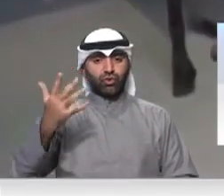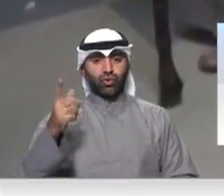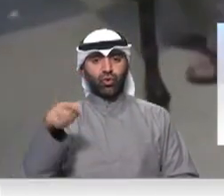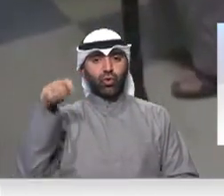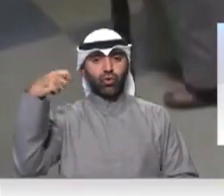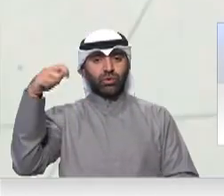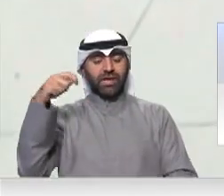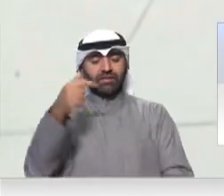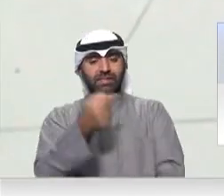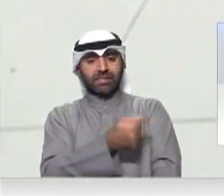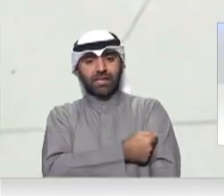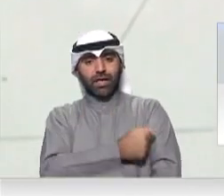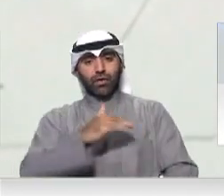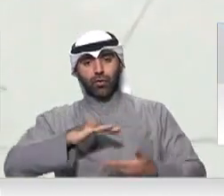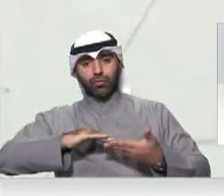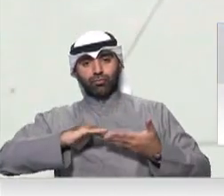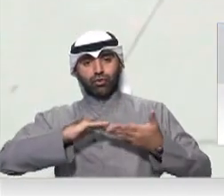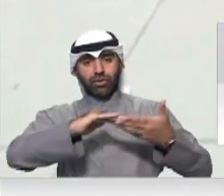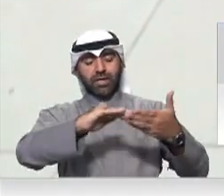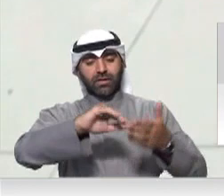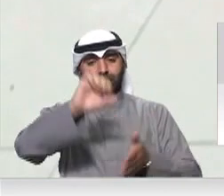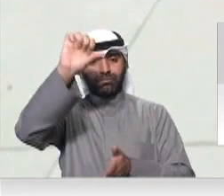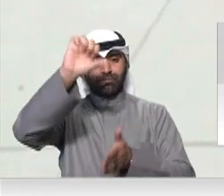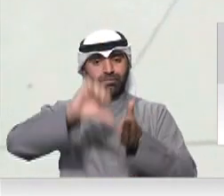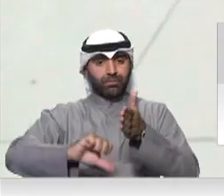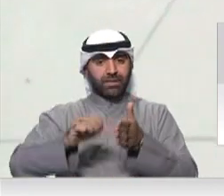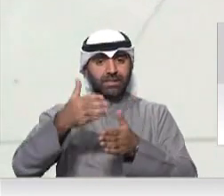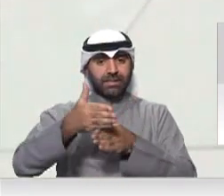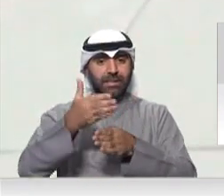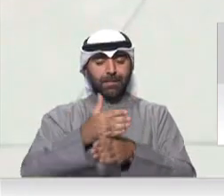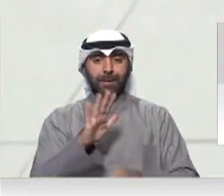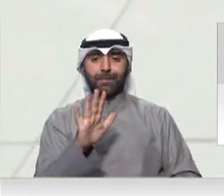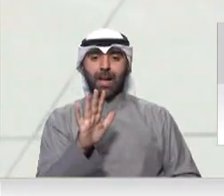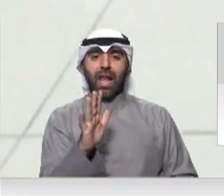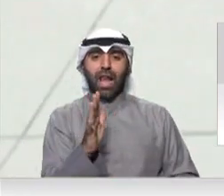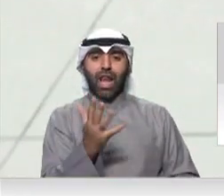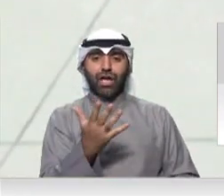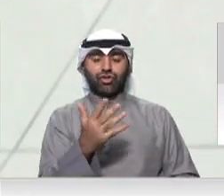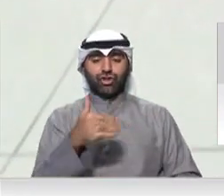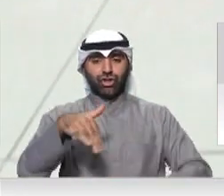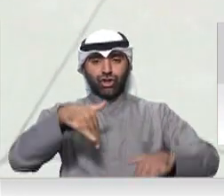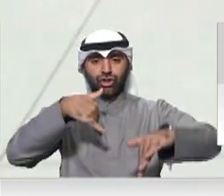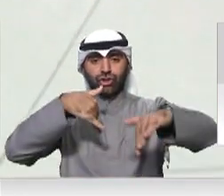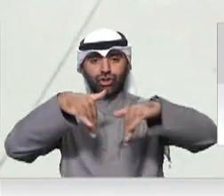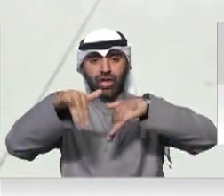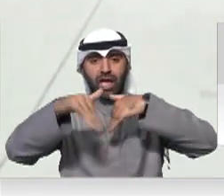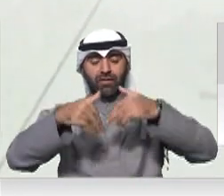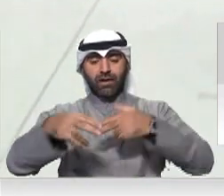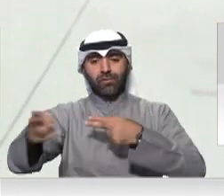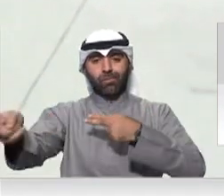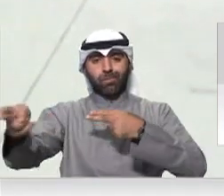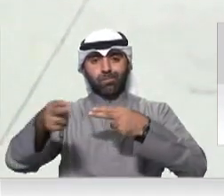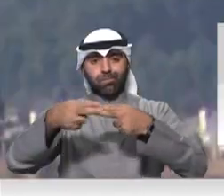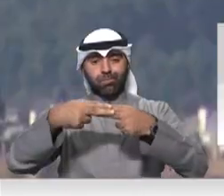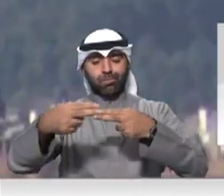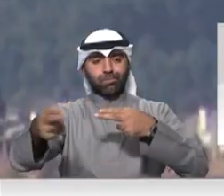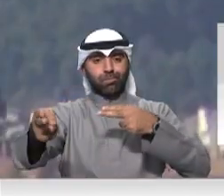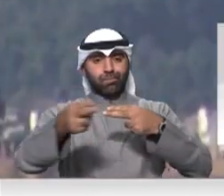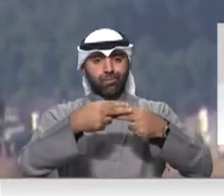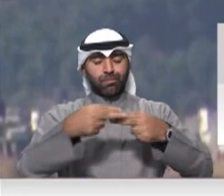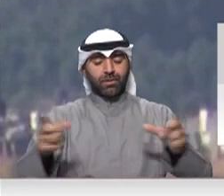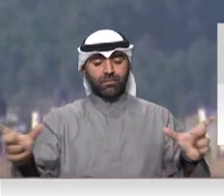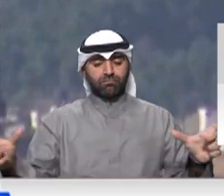قالت وزاره الصحه في غزه ان مئتي فلسطيني استشهدوا خلال الساعات ال4 الماضيه جراء القصف الاسرئلي